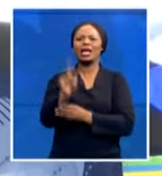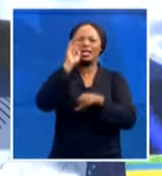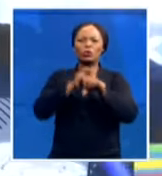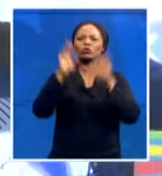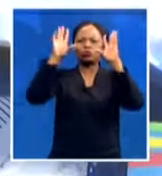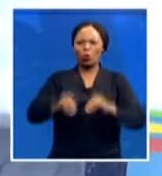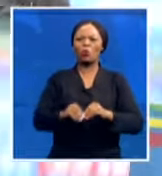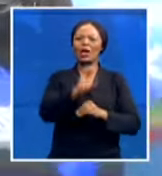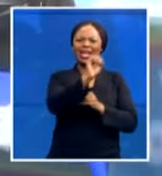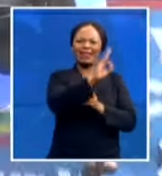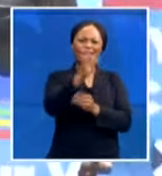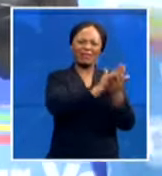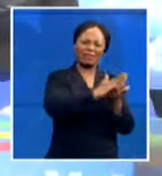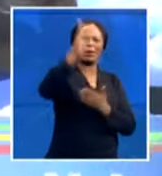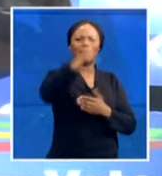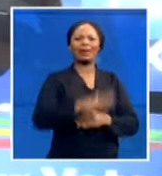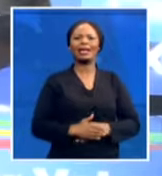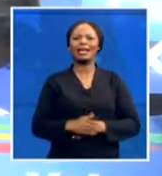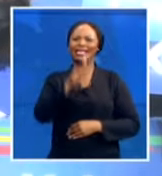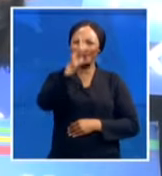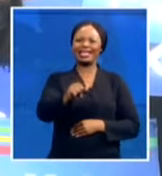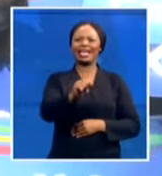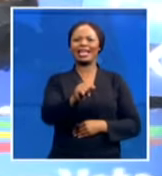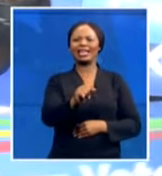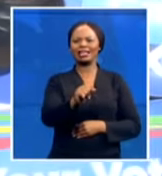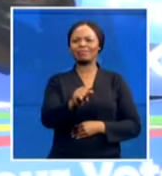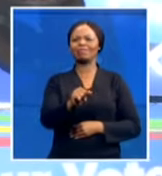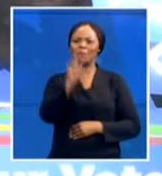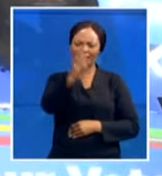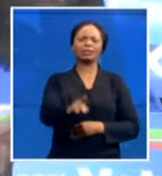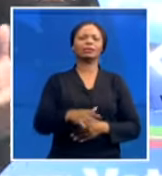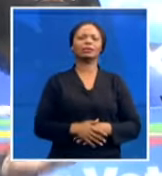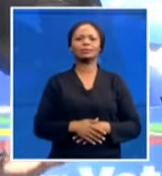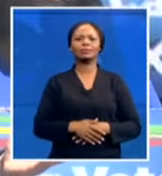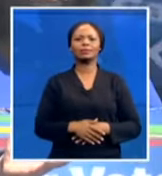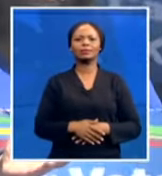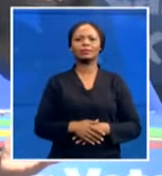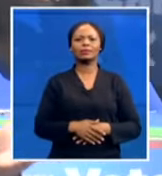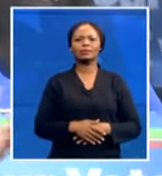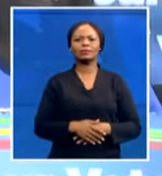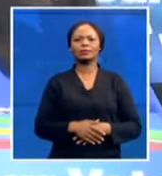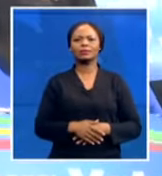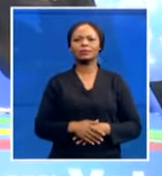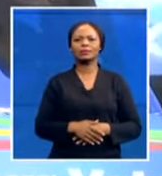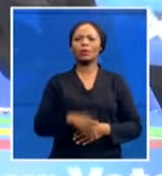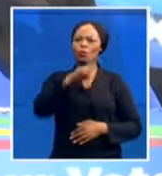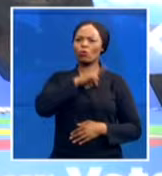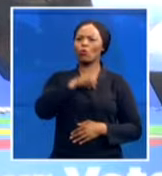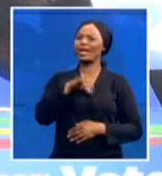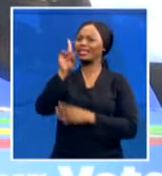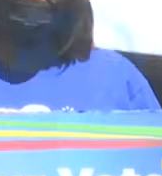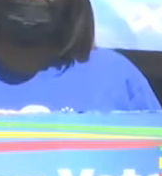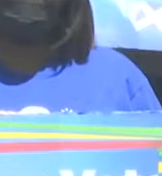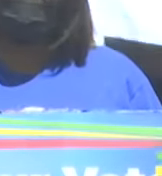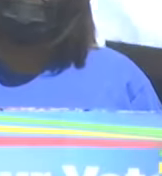die DA. Een stem vir 'n kleiner oppositieparty verdeel die oppositie, verswak